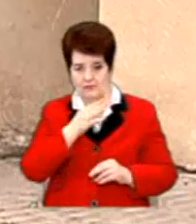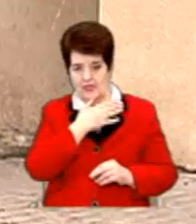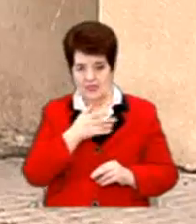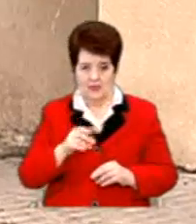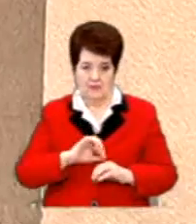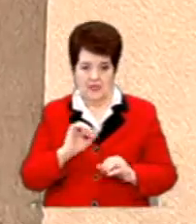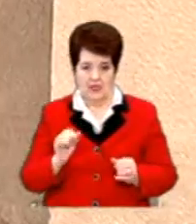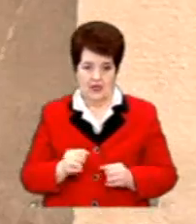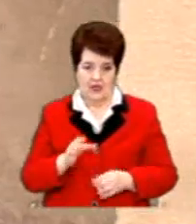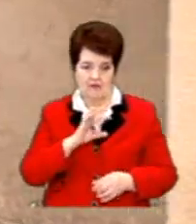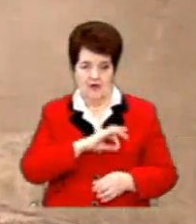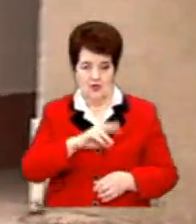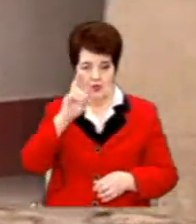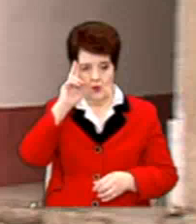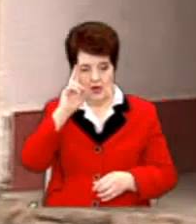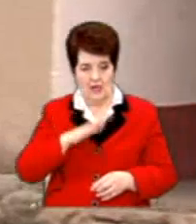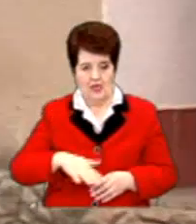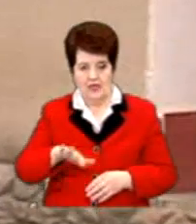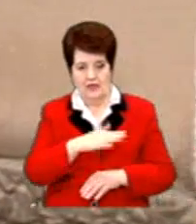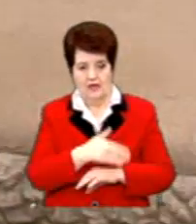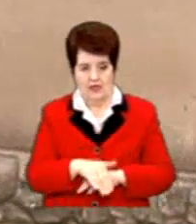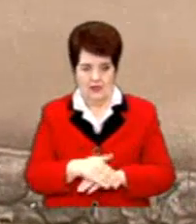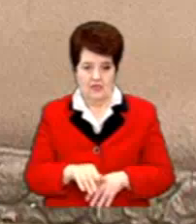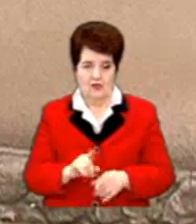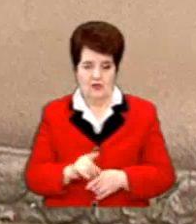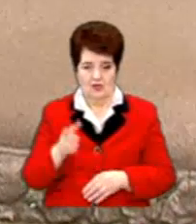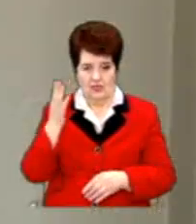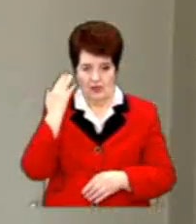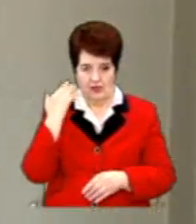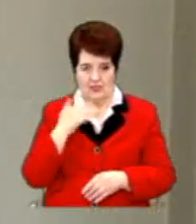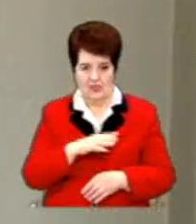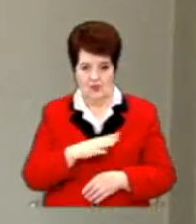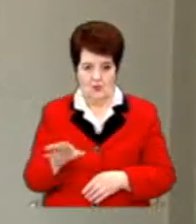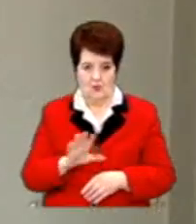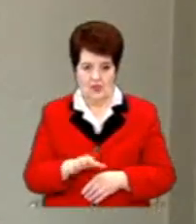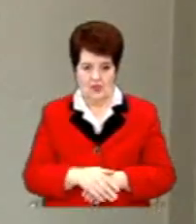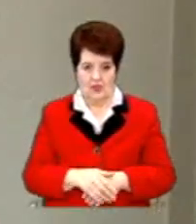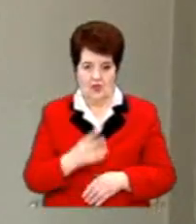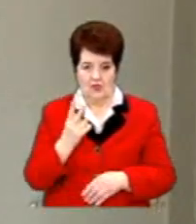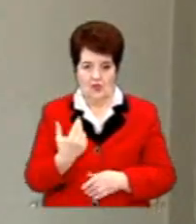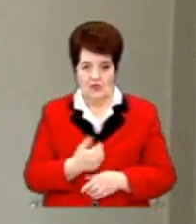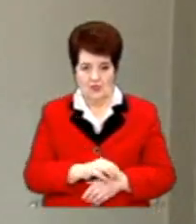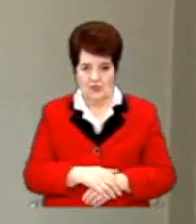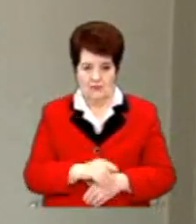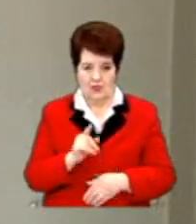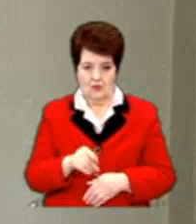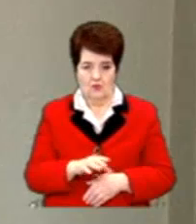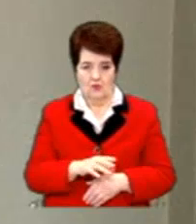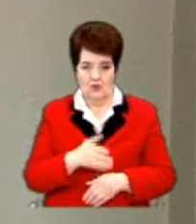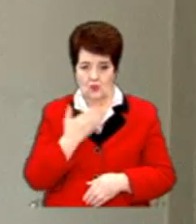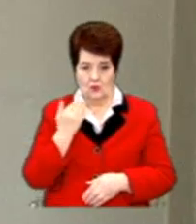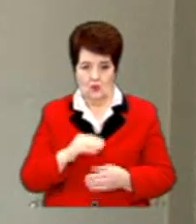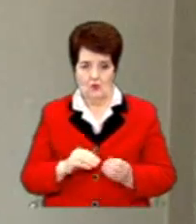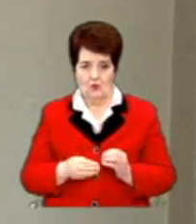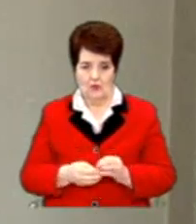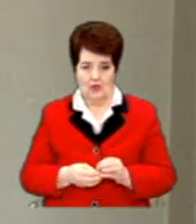iarnă să folosească toaleta din curte. Și așa se duceau și înainte când nu era două schimburi. Adică pentru dânșii nu e o